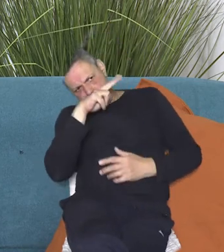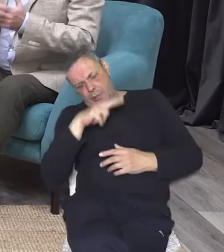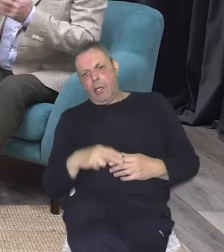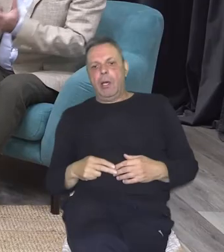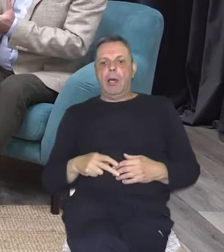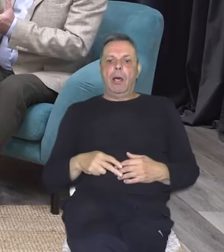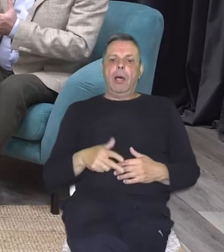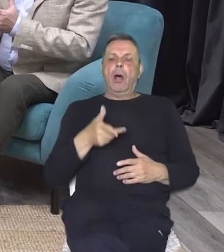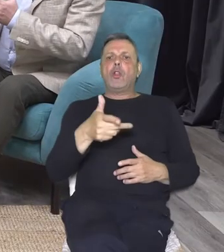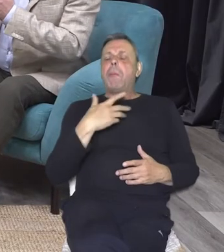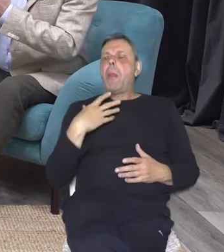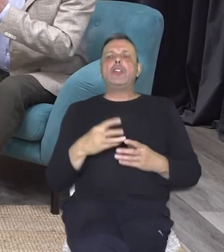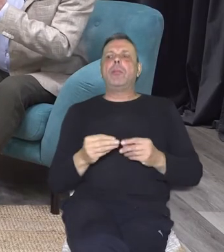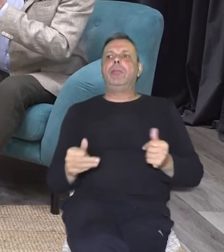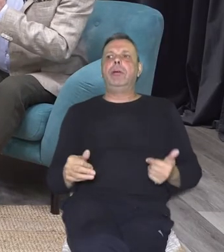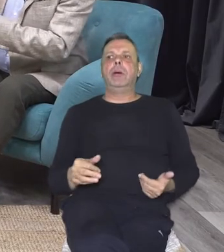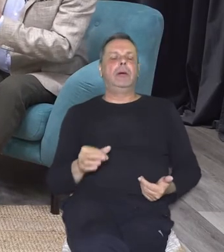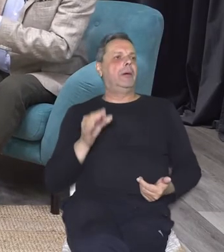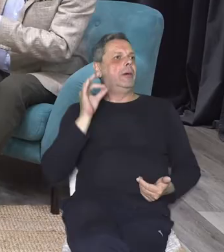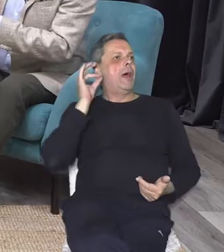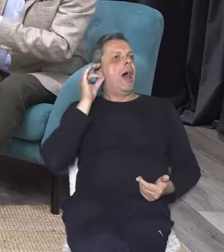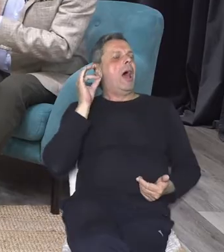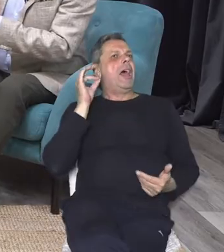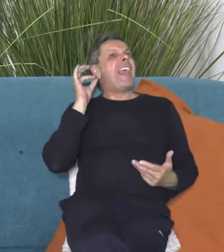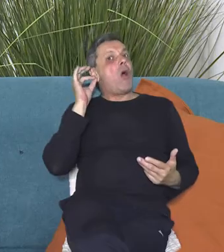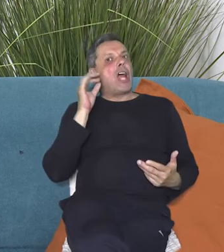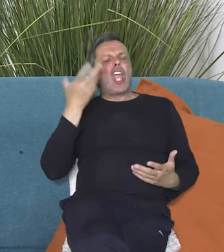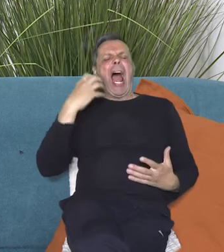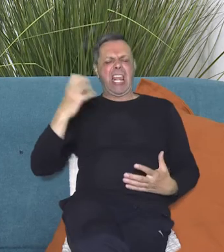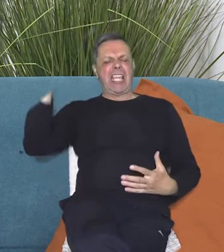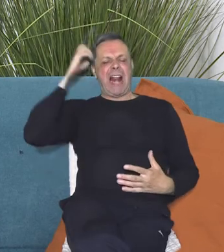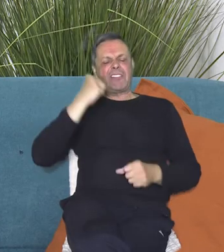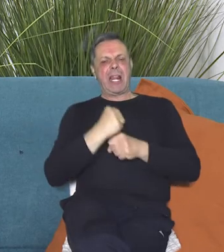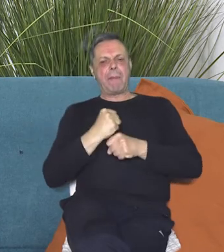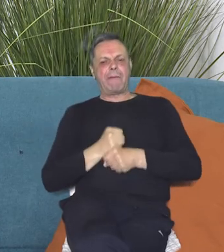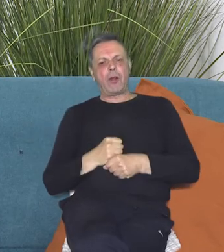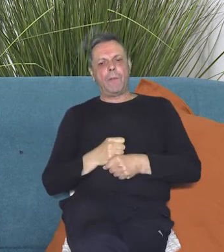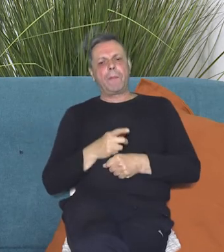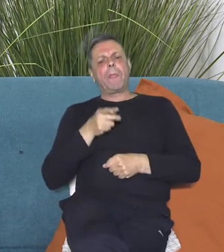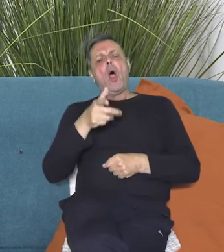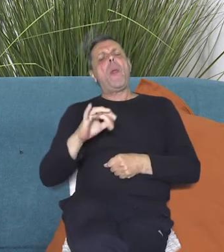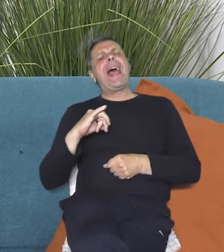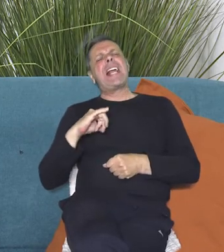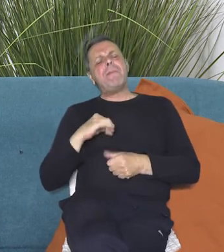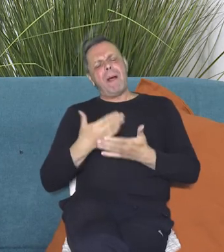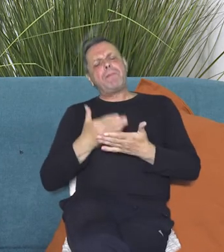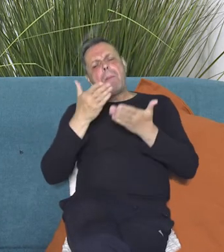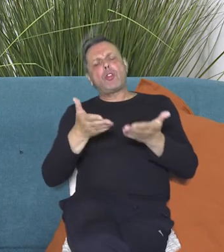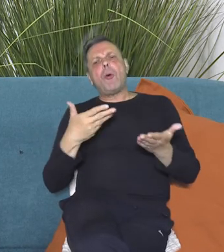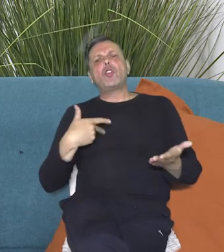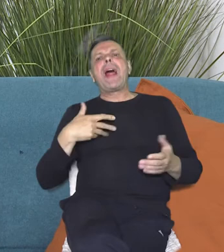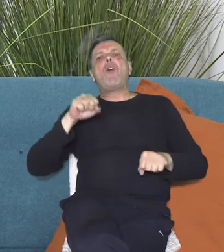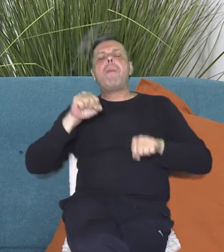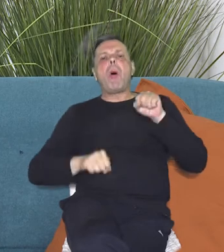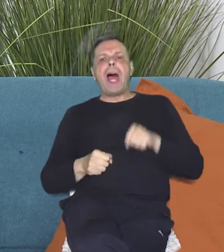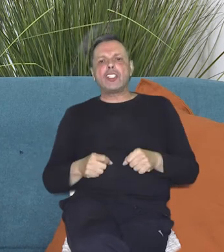spontano, djevojački, ne kraljevski učinjeno. Da, ona zapravo je dosta zanimljiva po tome